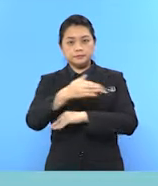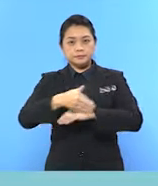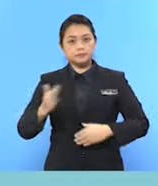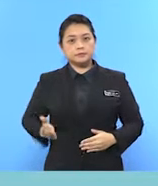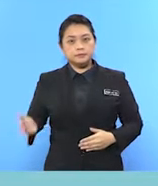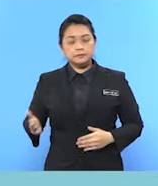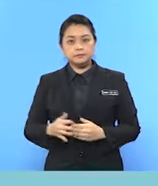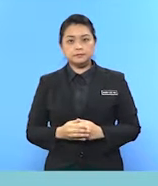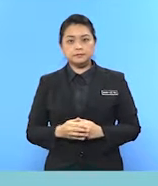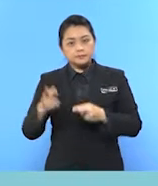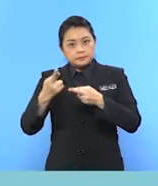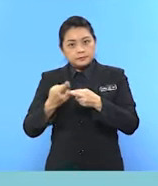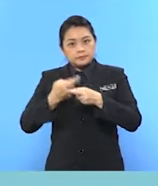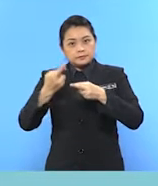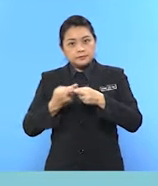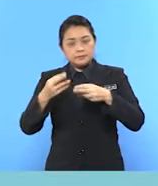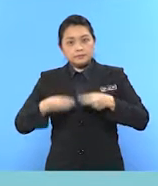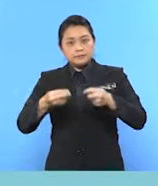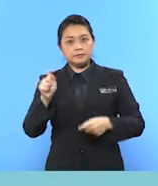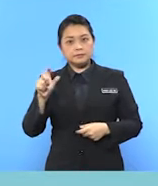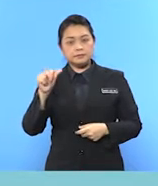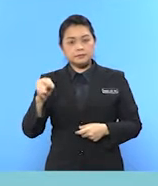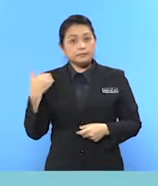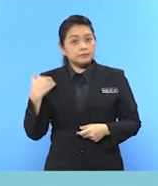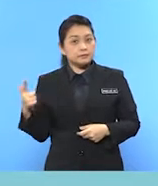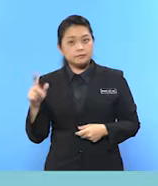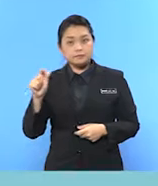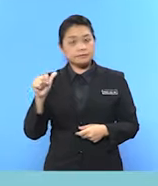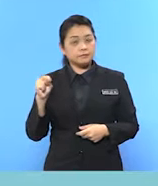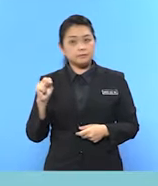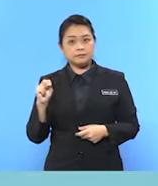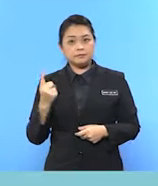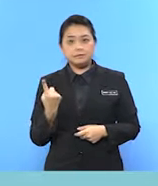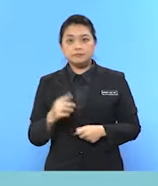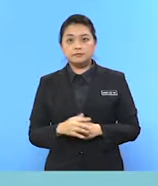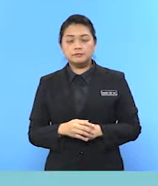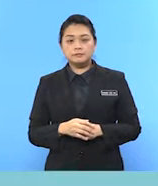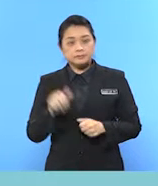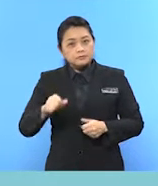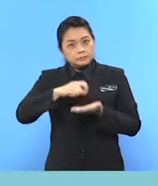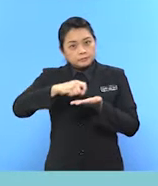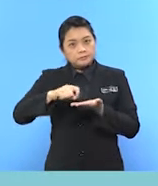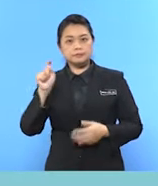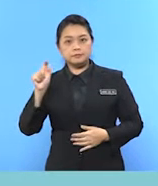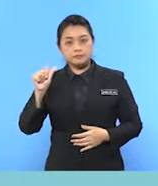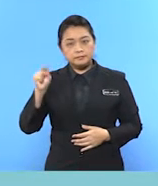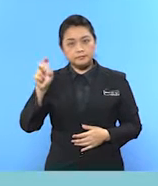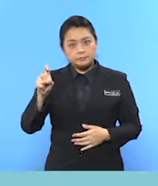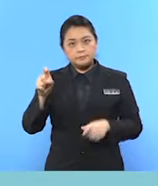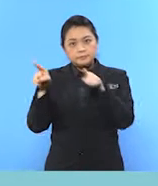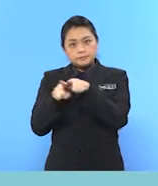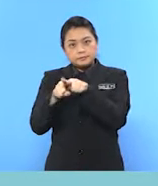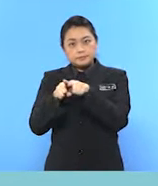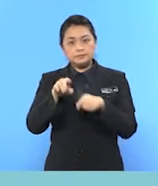bersebelahan. Singkatan bagi tangen adalah tan. Kita juga boleh menulis sebagai tan X